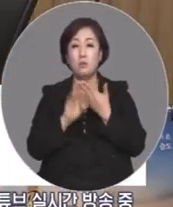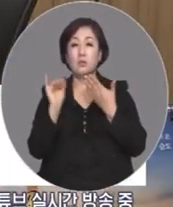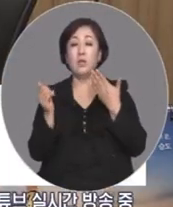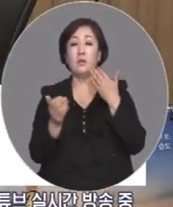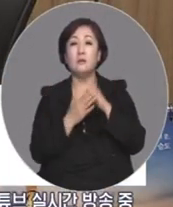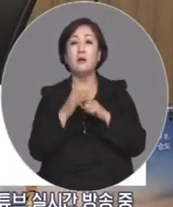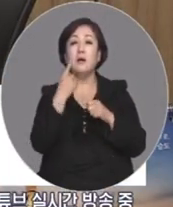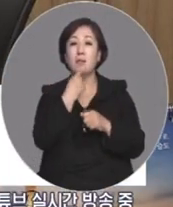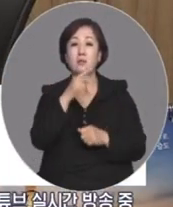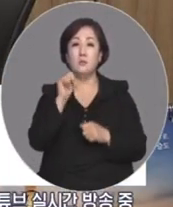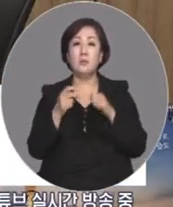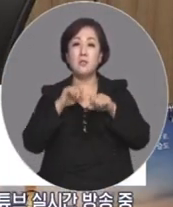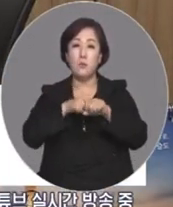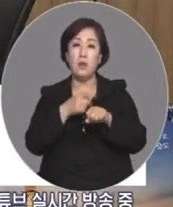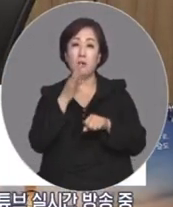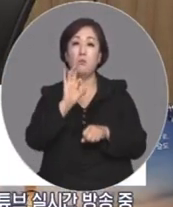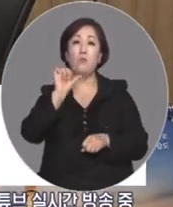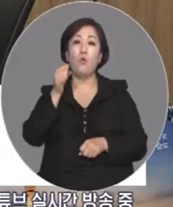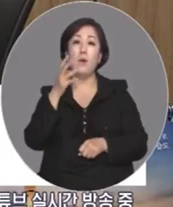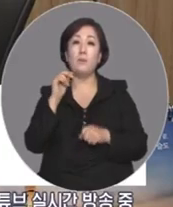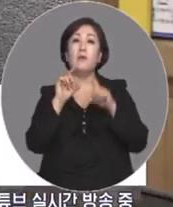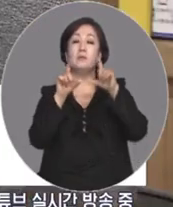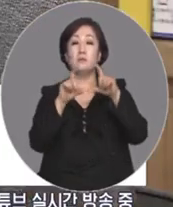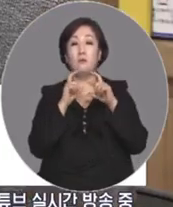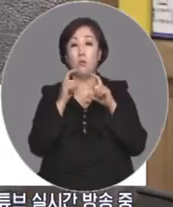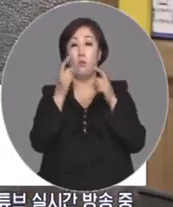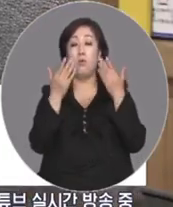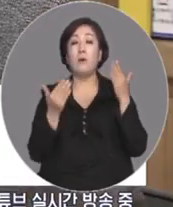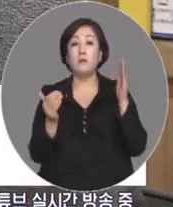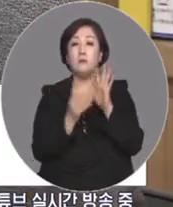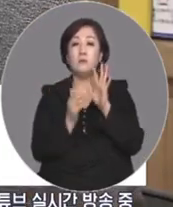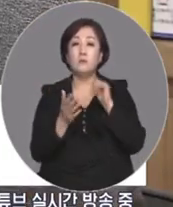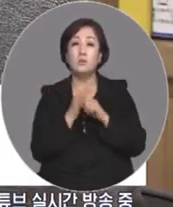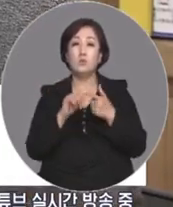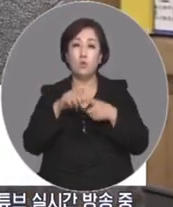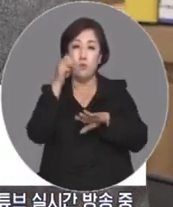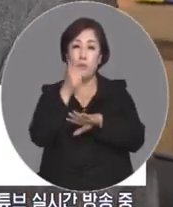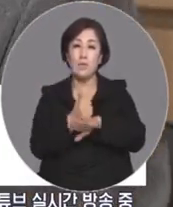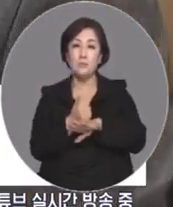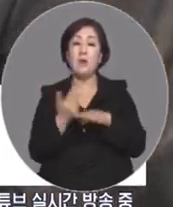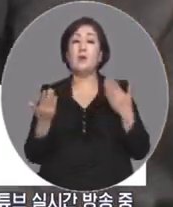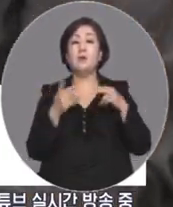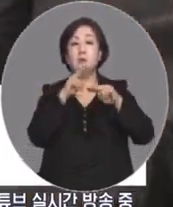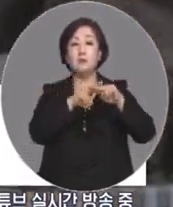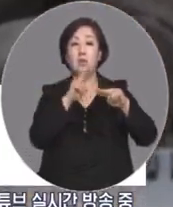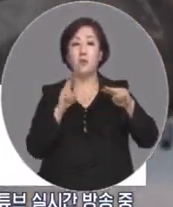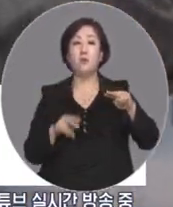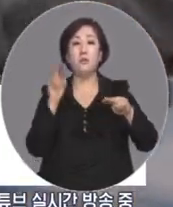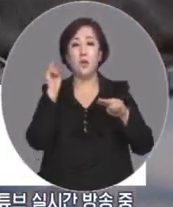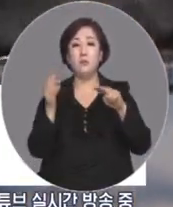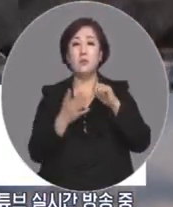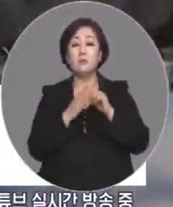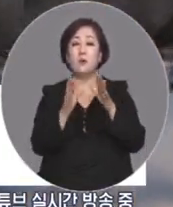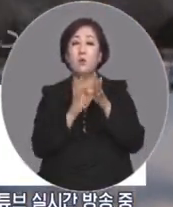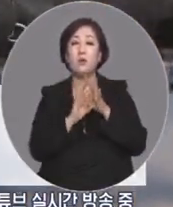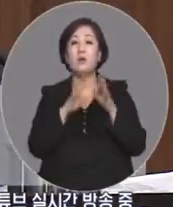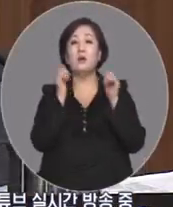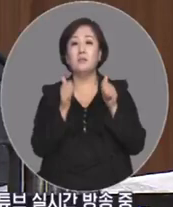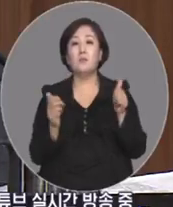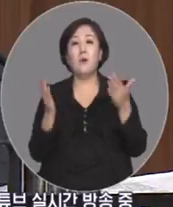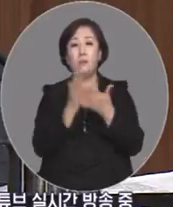위반으로 1심에서 벌금 500만 원을 선고받은 상태. 최종심에서 직위상실 가능성이 있어 관련 재판이